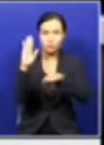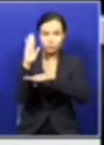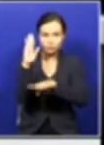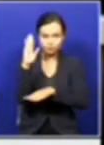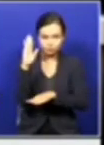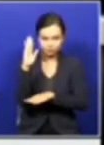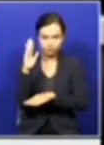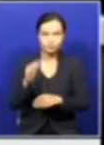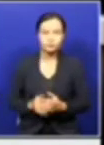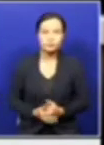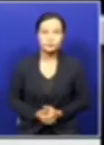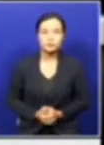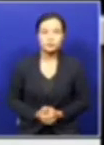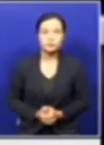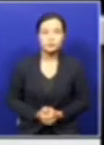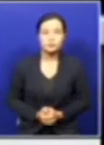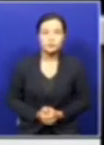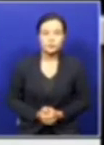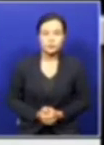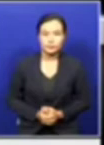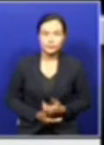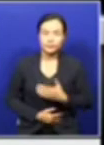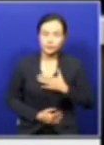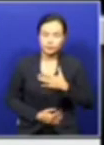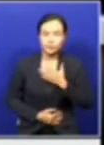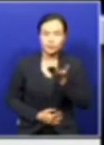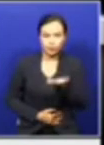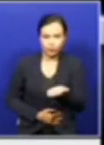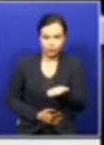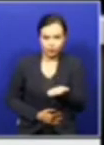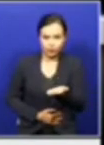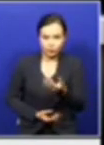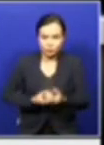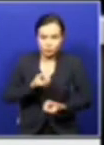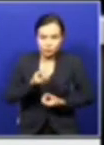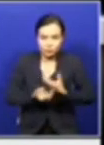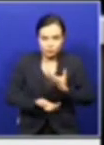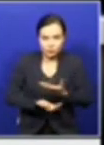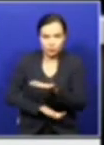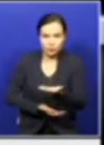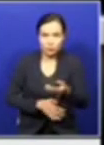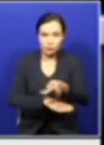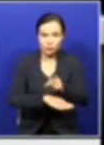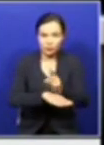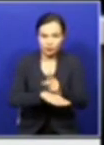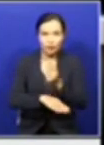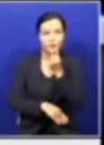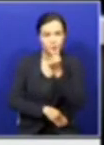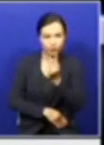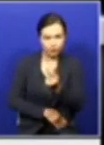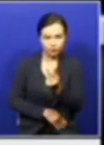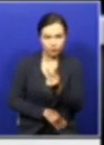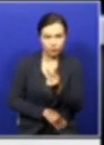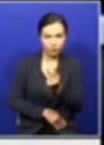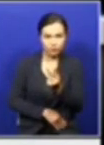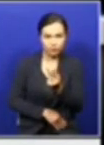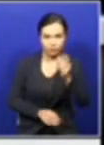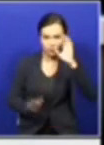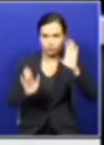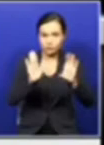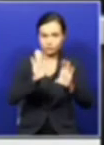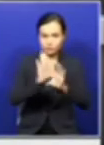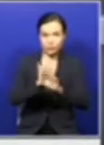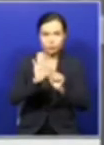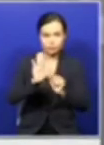นี้ผมขออนุญาตสะท้อนให้ท่านประธานได้เห็นถึงภาพหนึ่งขอส